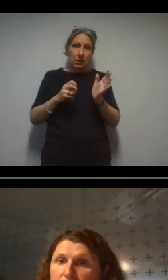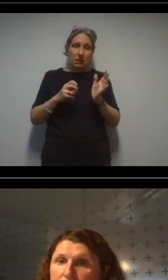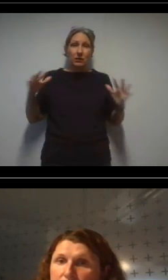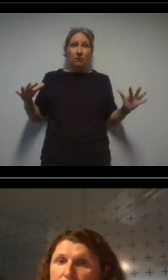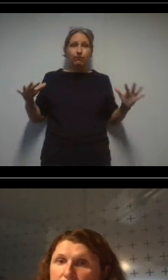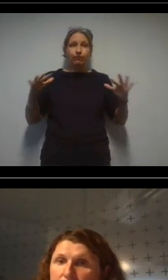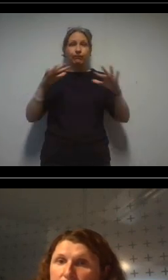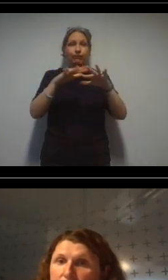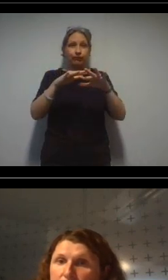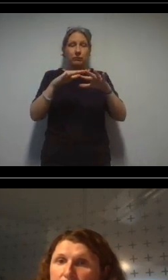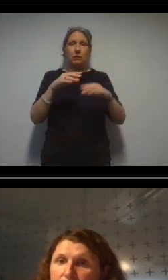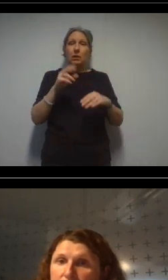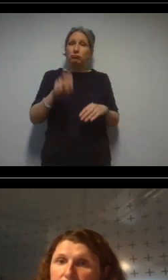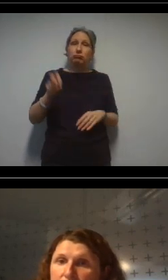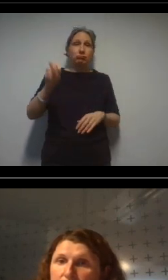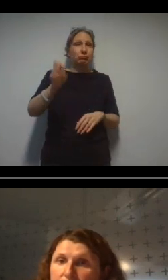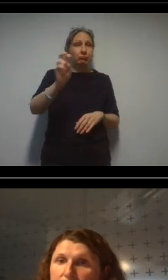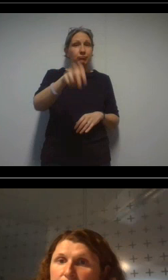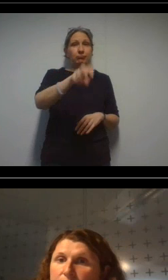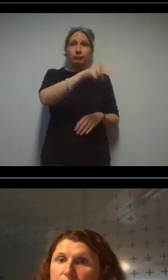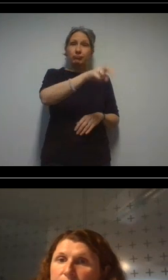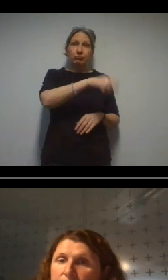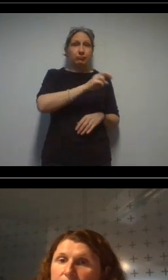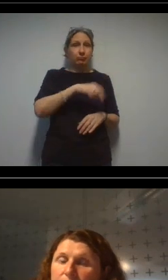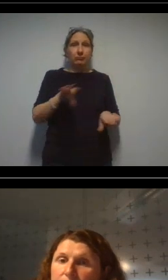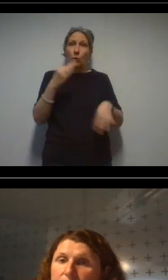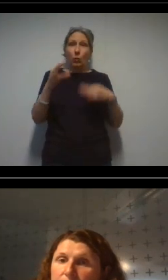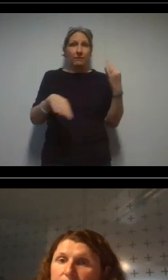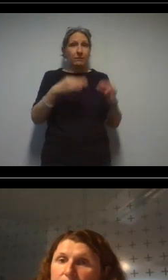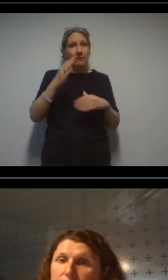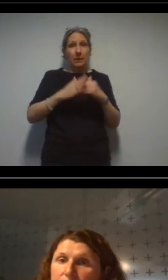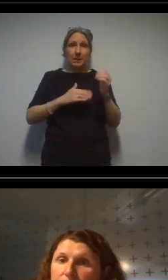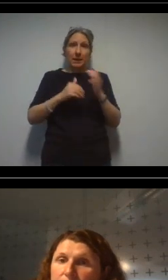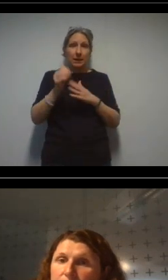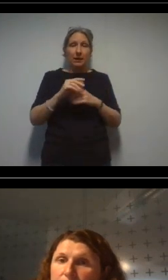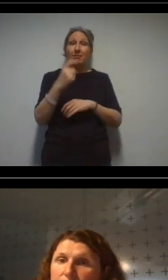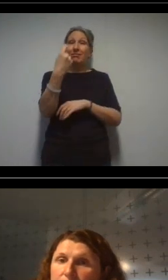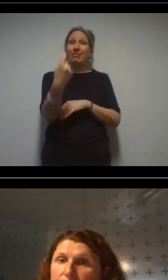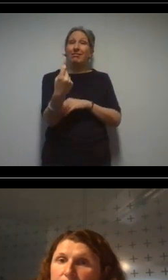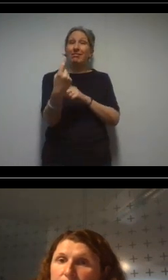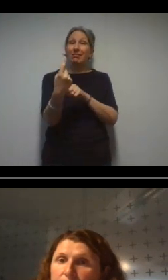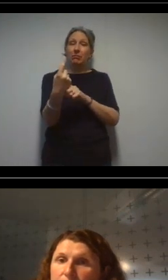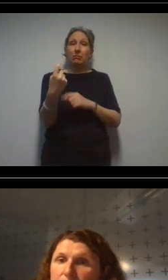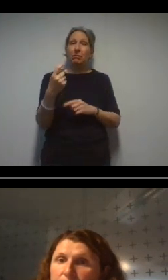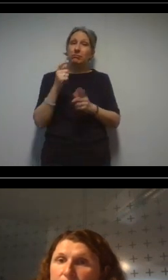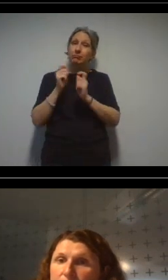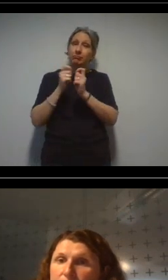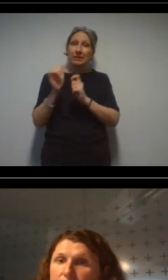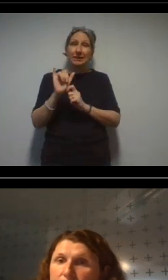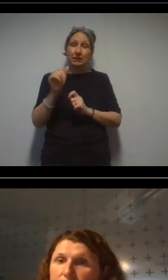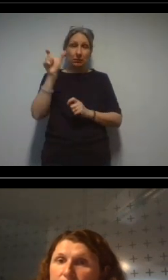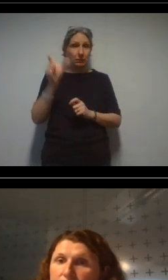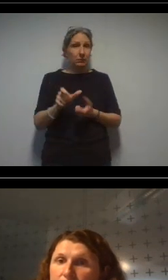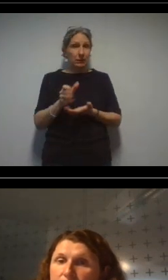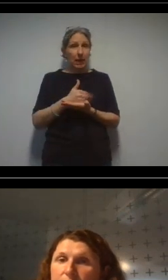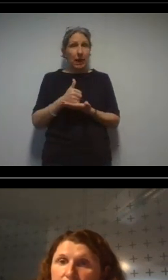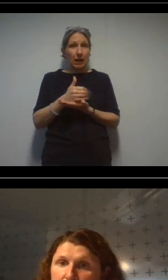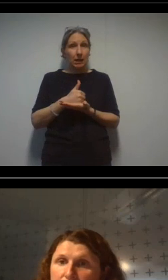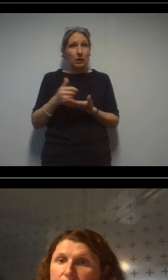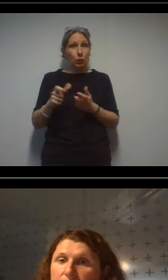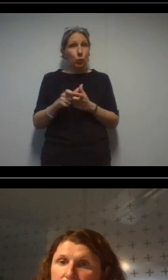de stand en stand découvrir des métiers. Et derrière ces stands, ce sont des salariés de vos entreprises qui vont, ou vous-même, qui vont